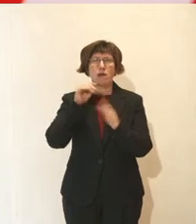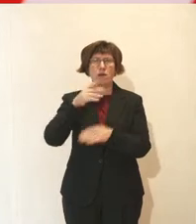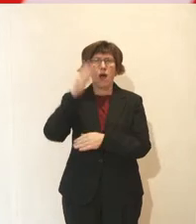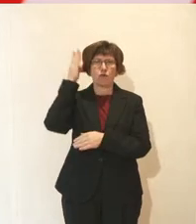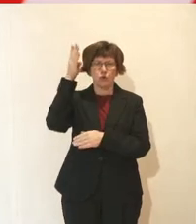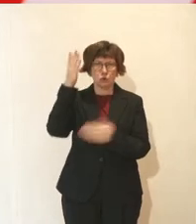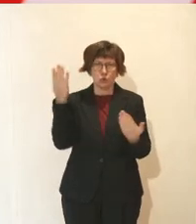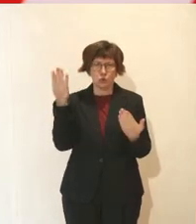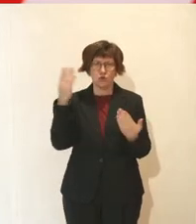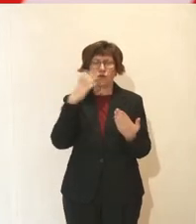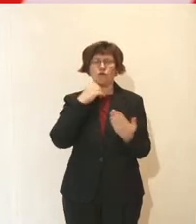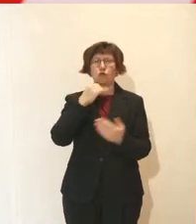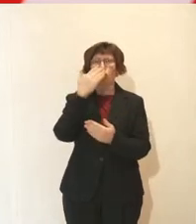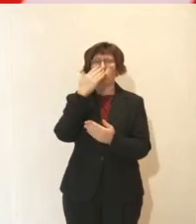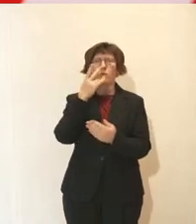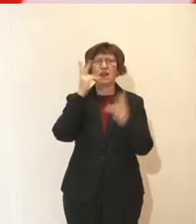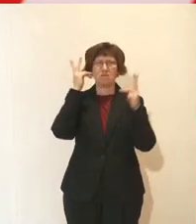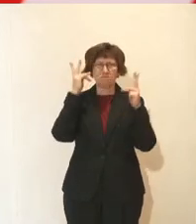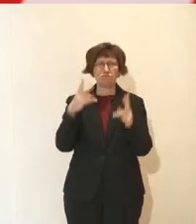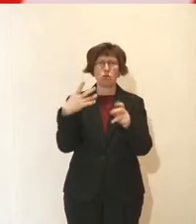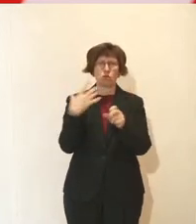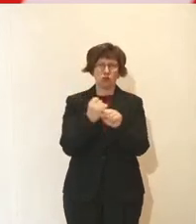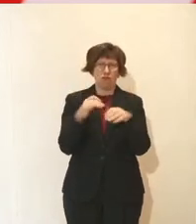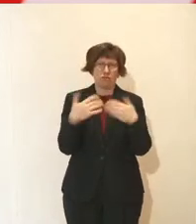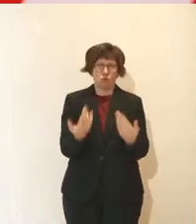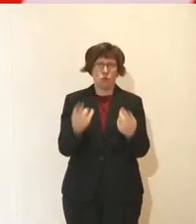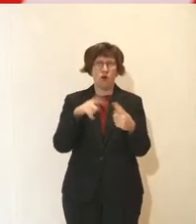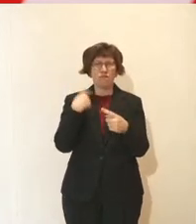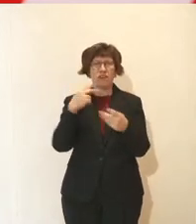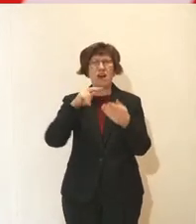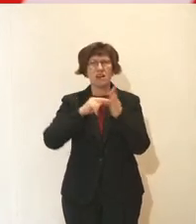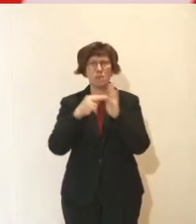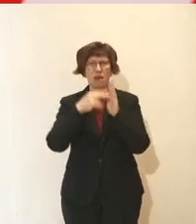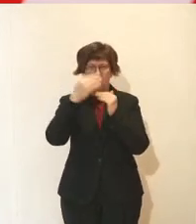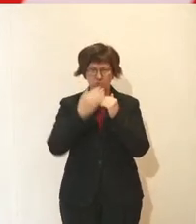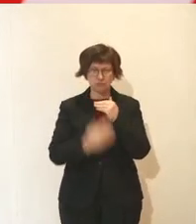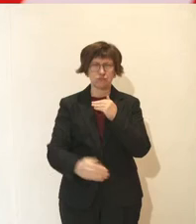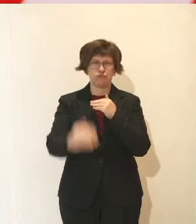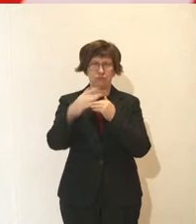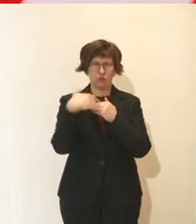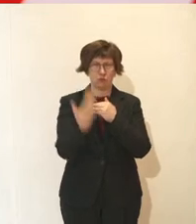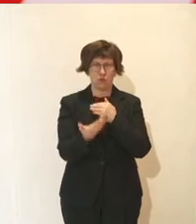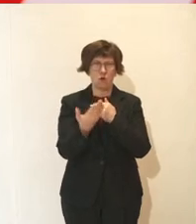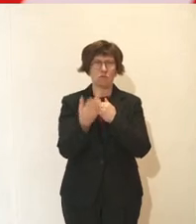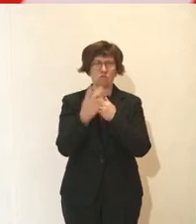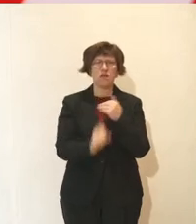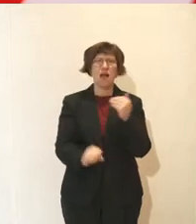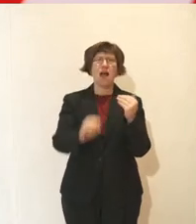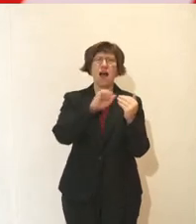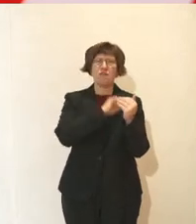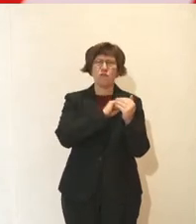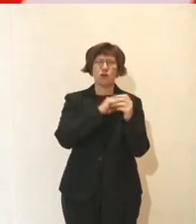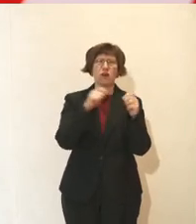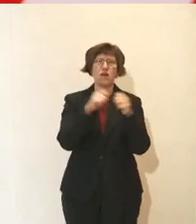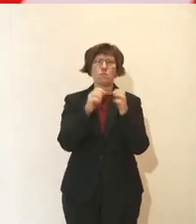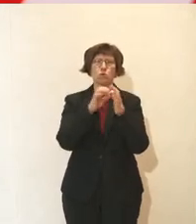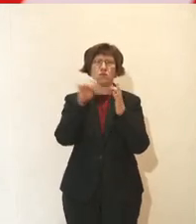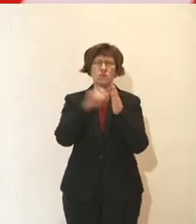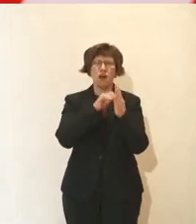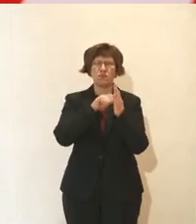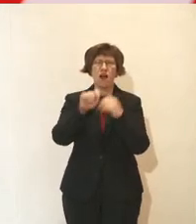haben versuchen das hinzukriegen was wir uns miteinander vorgenommen haben nämlich eine erfolgreiche bundestagswahl